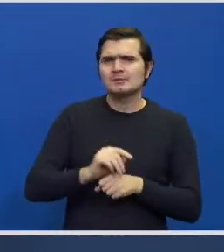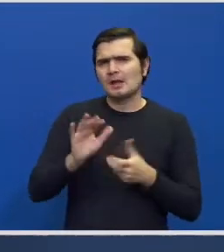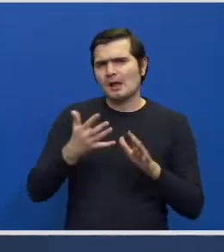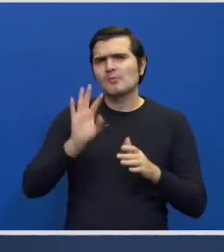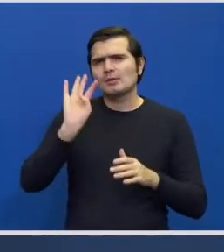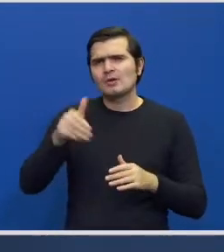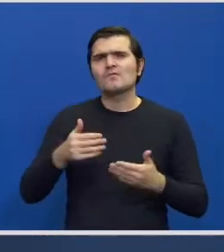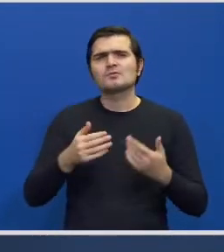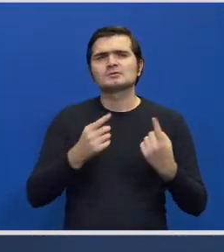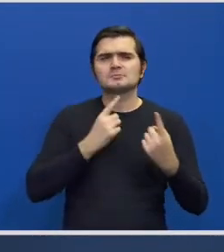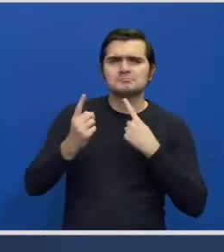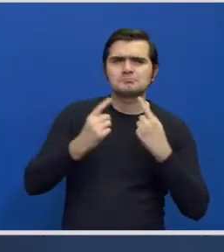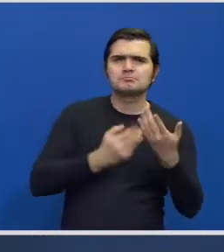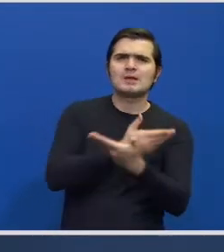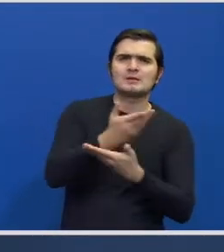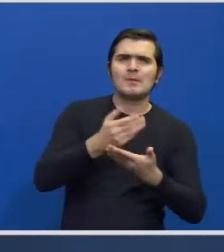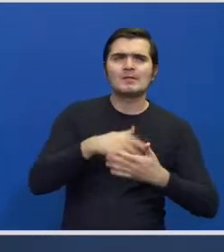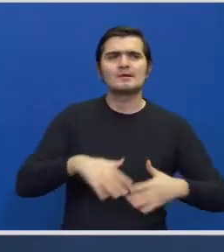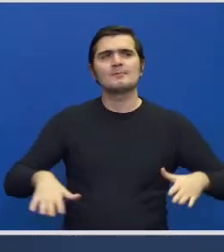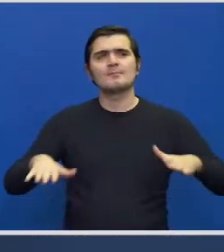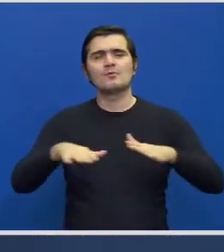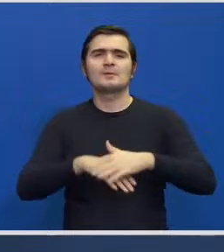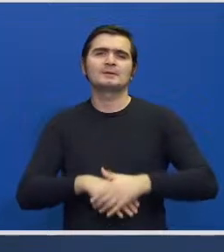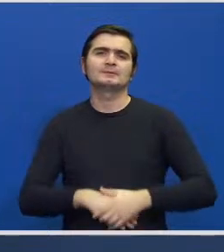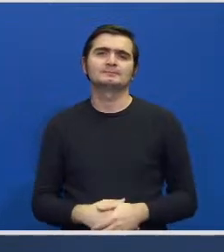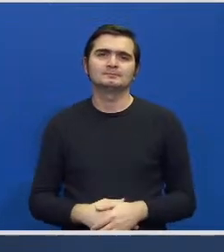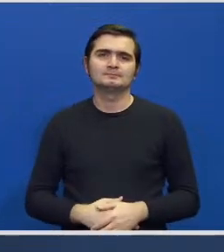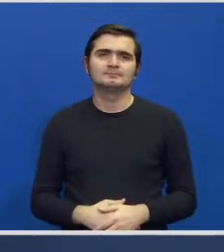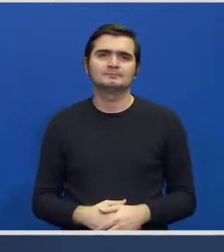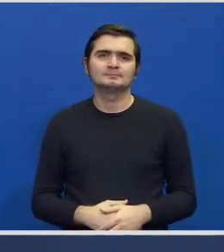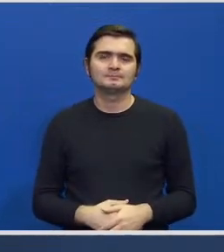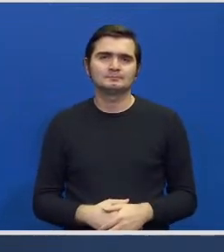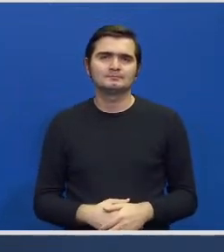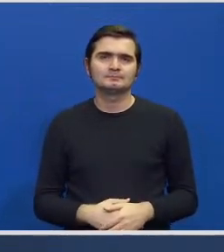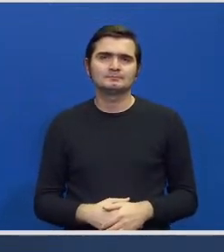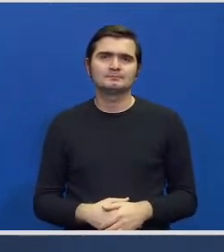fost probabil în dezbatere publică sau au făcut obiectul dezbaterii publice,